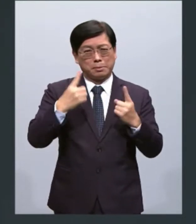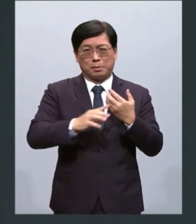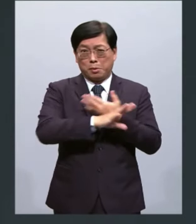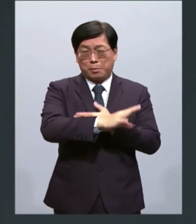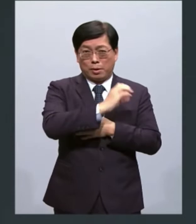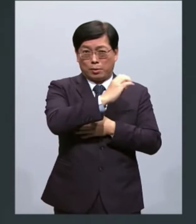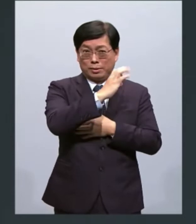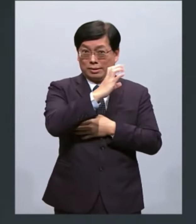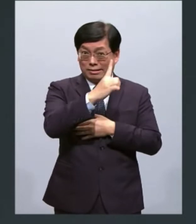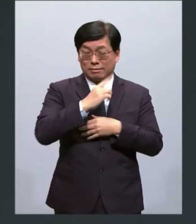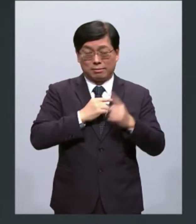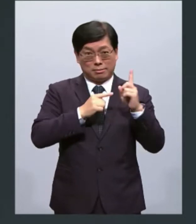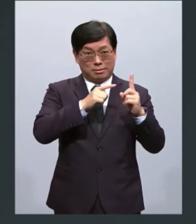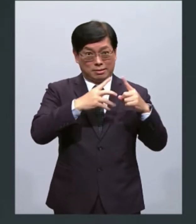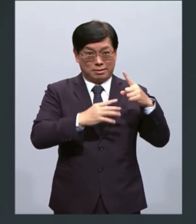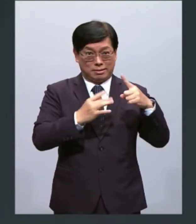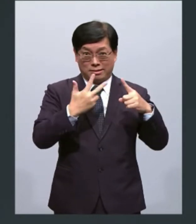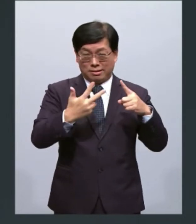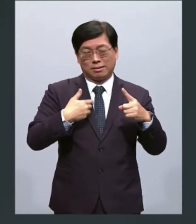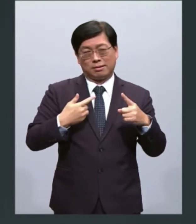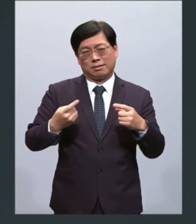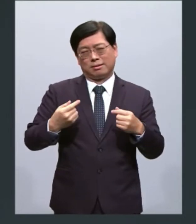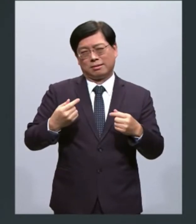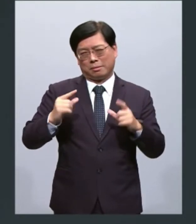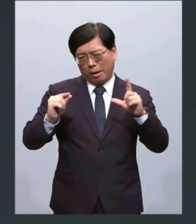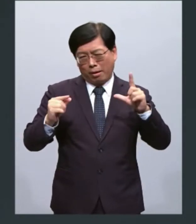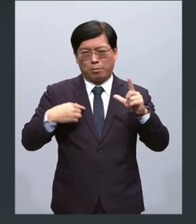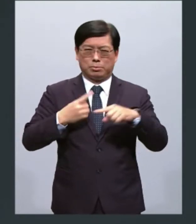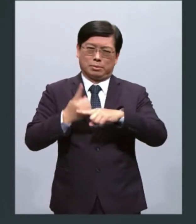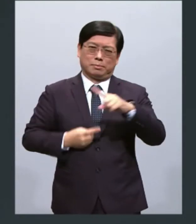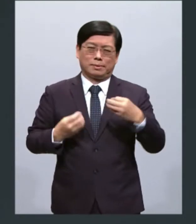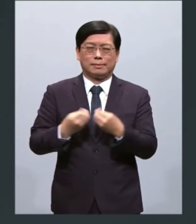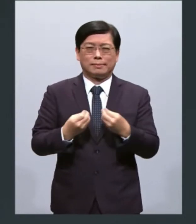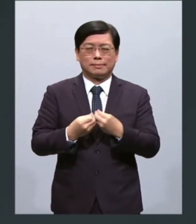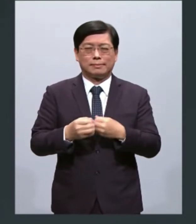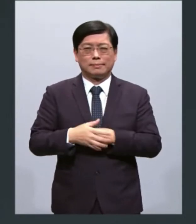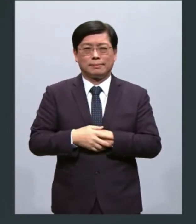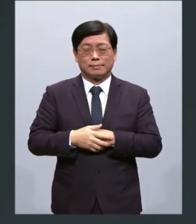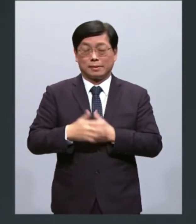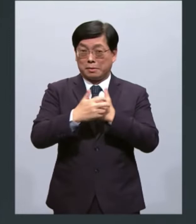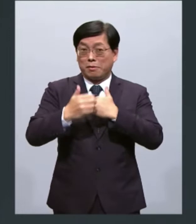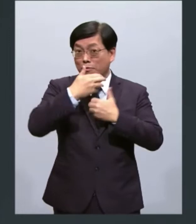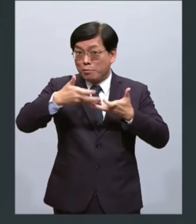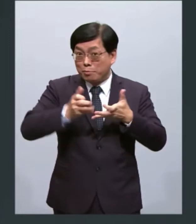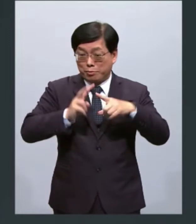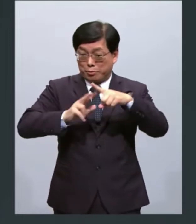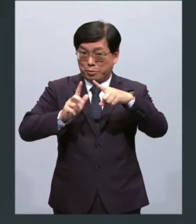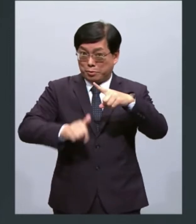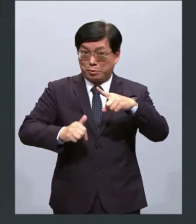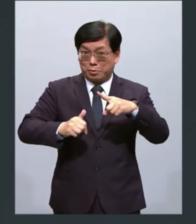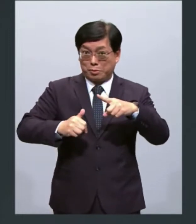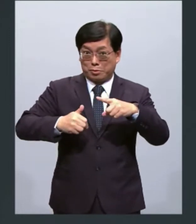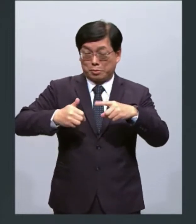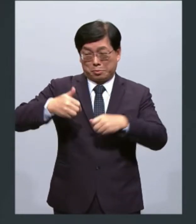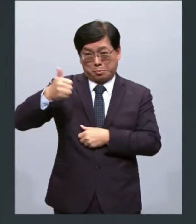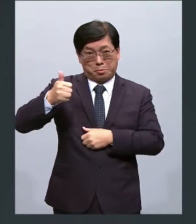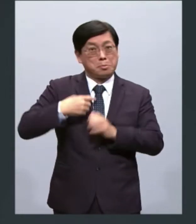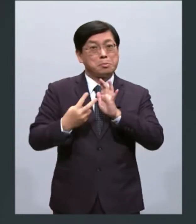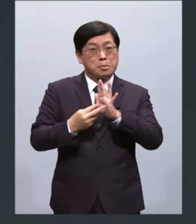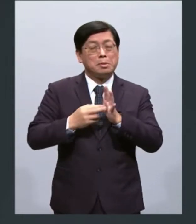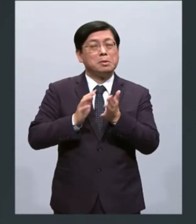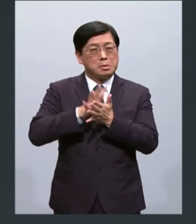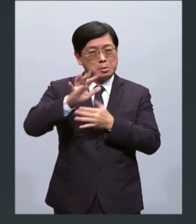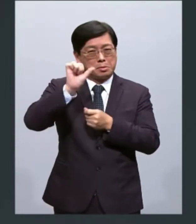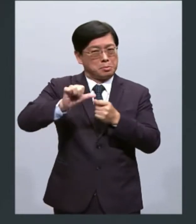家的 1.7%， 搞得长照只能做半套。卫生部部长薛瑞元打爆票说长照